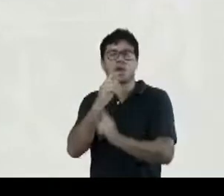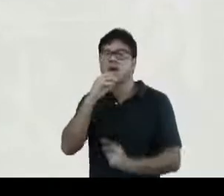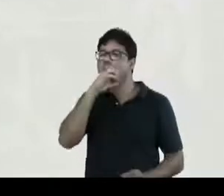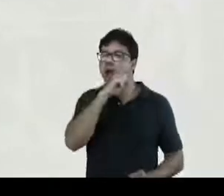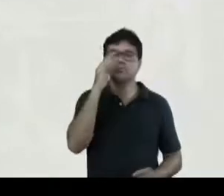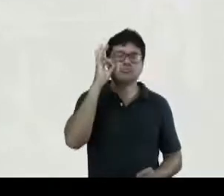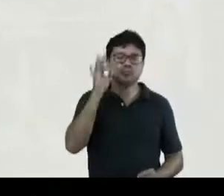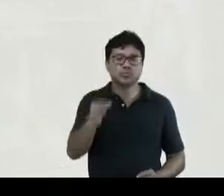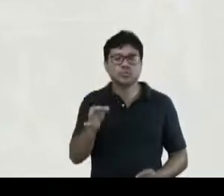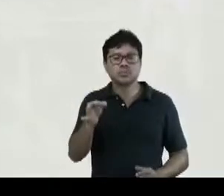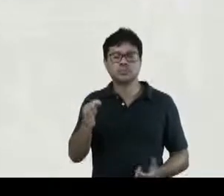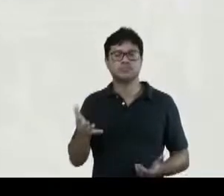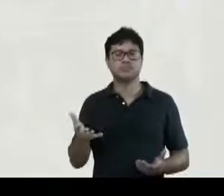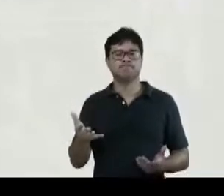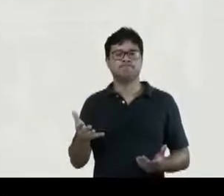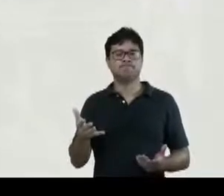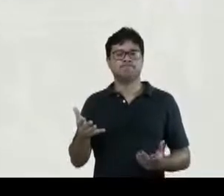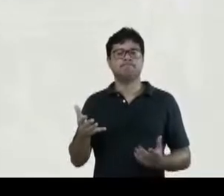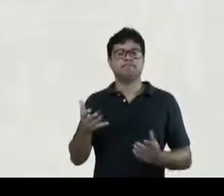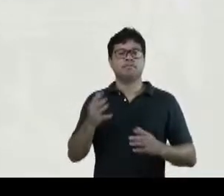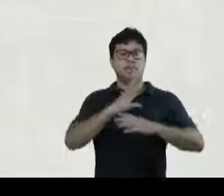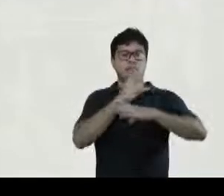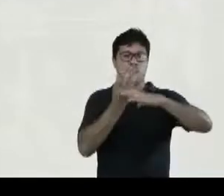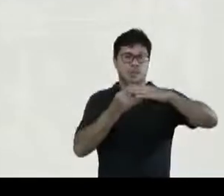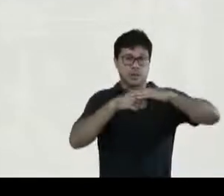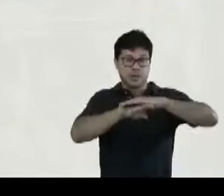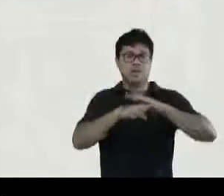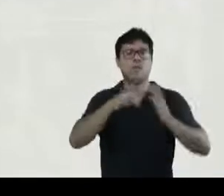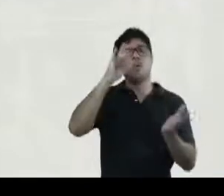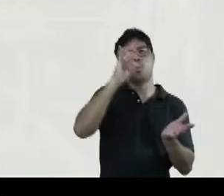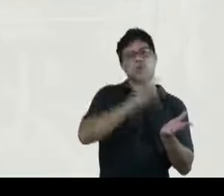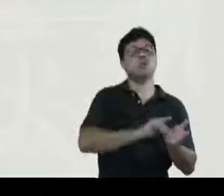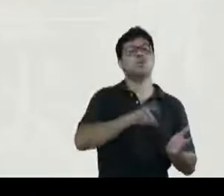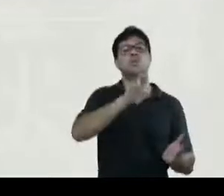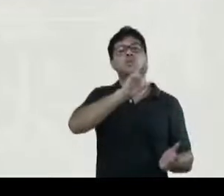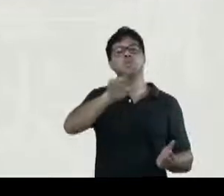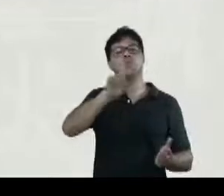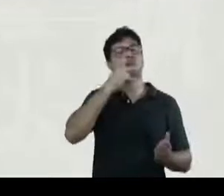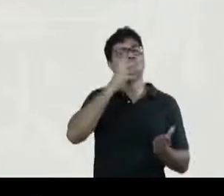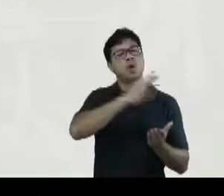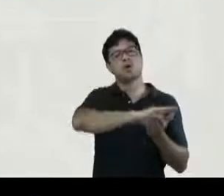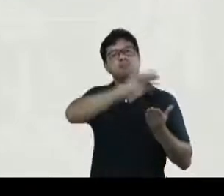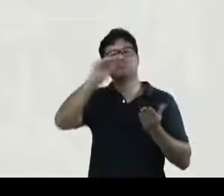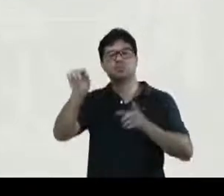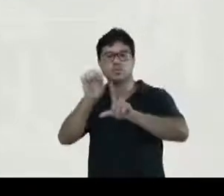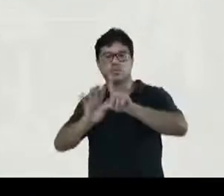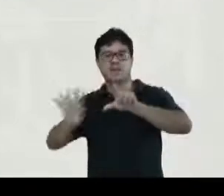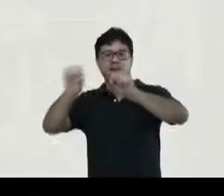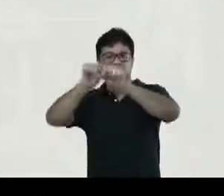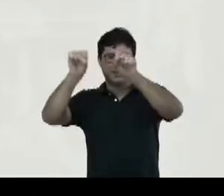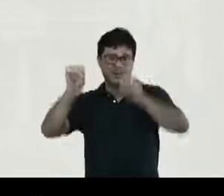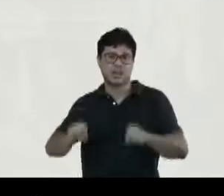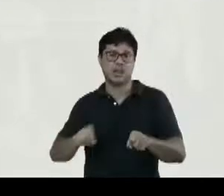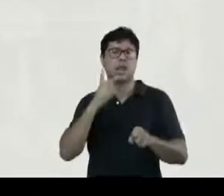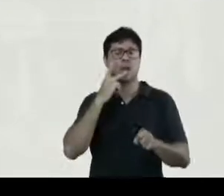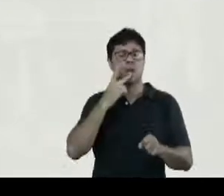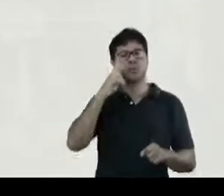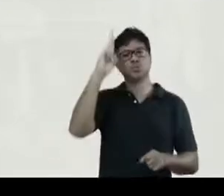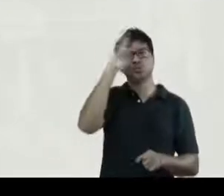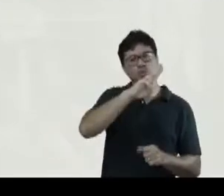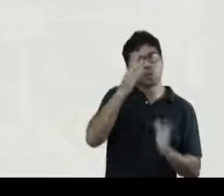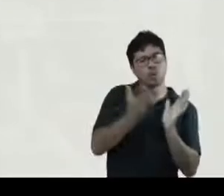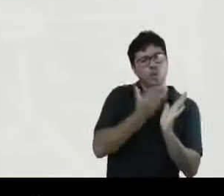etwa weiterer historischer Kataloge oder relevanter Nachschlagewerke, sondern auch um die Erschließung des noch